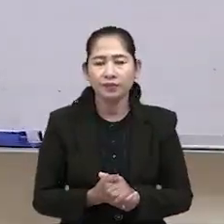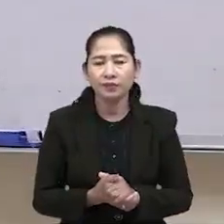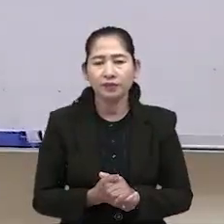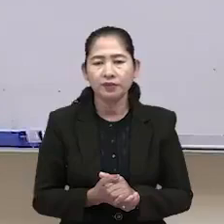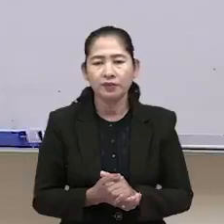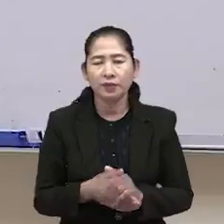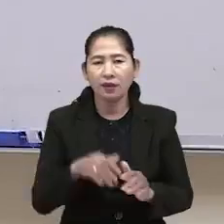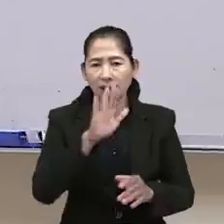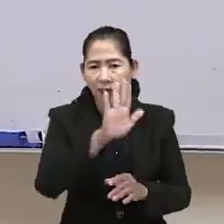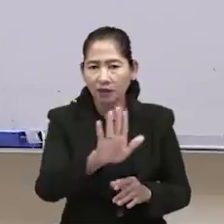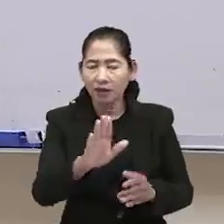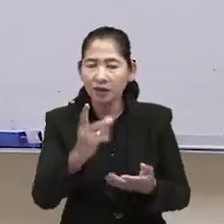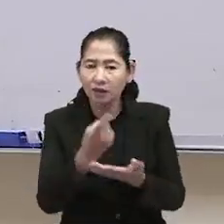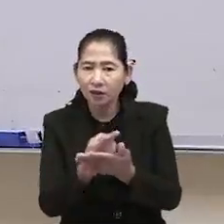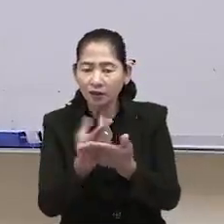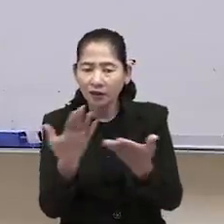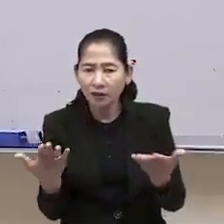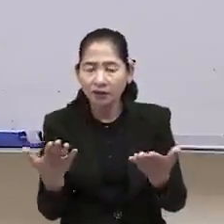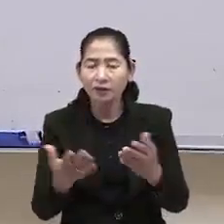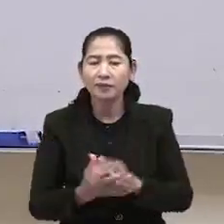យ៉ាងម៉េចដែរកូនទាំងអស់គ្នា